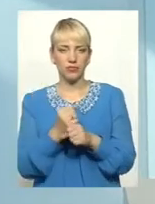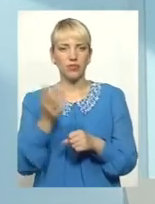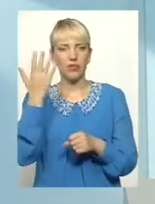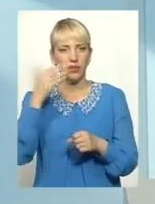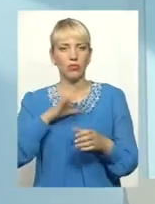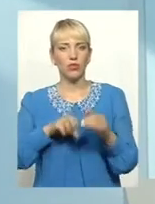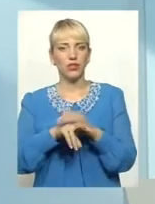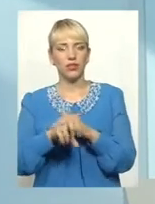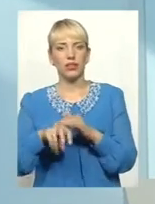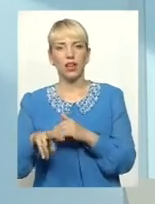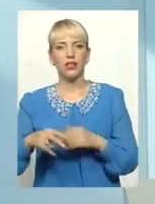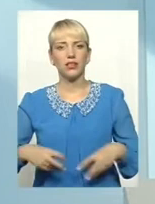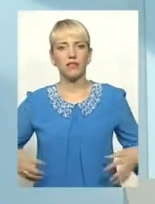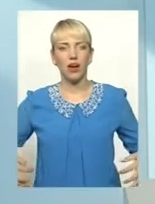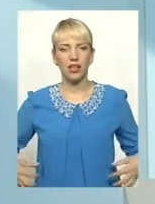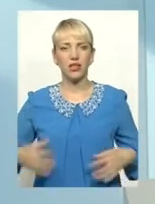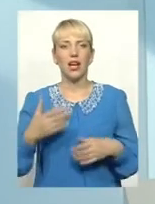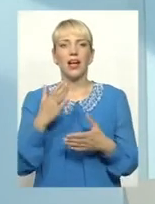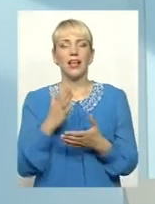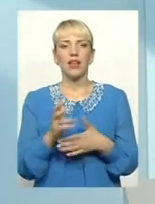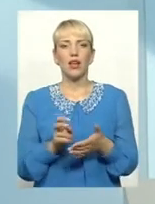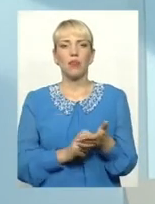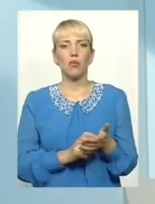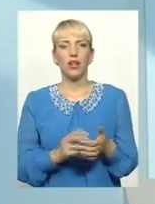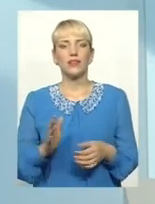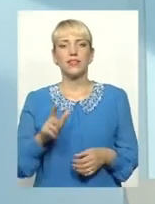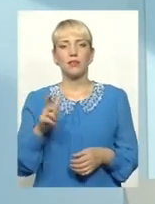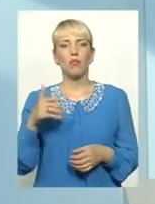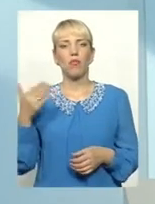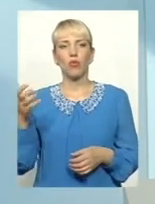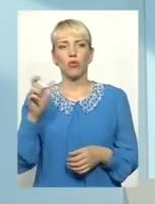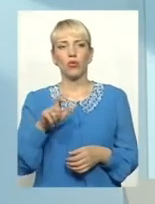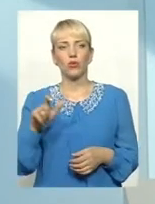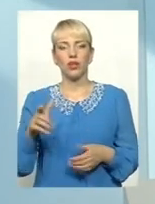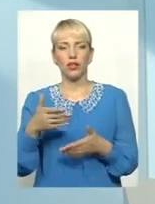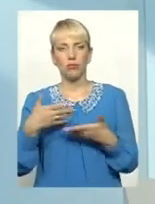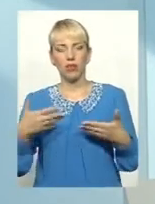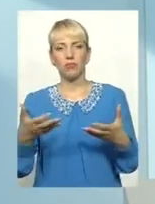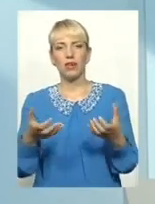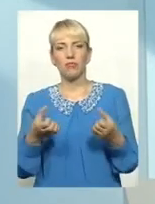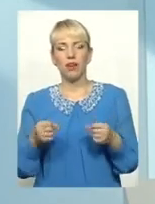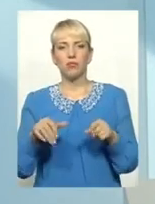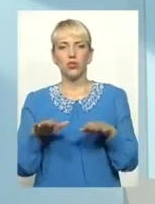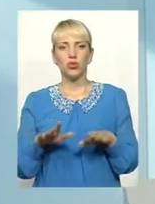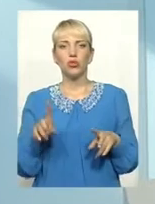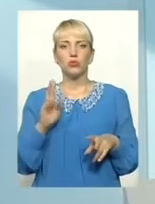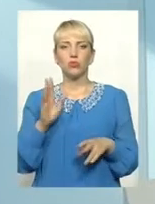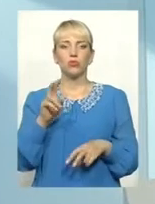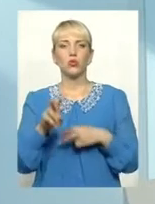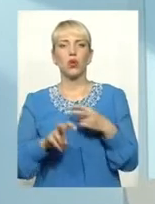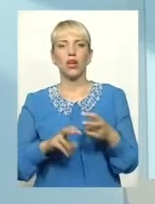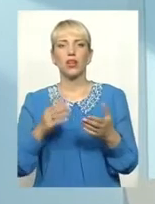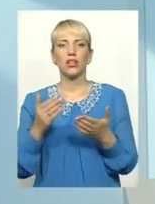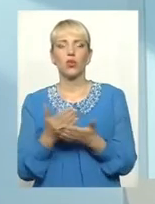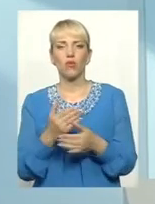ж таки є боязнь з боку людей, і ми приймаємо таке рішення, що ми вишукуємо нову земельну ділянку. Ми